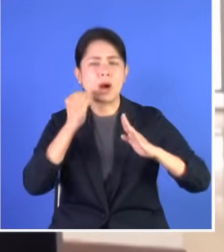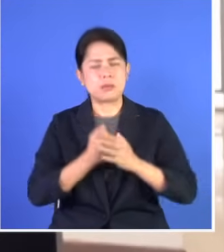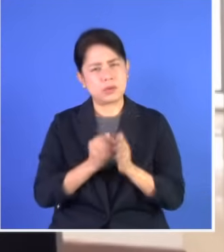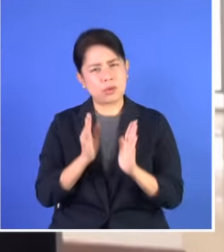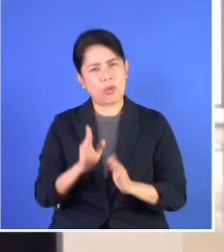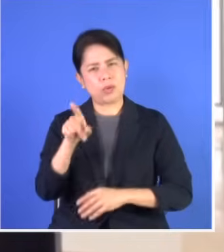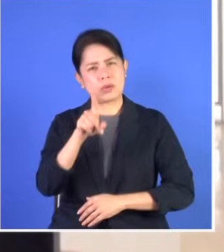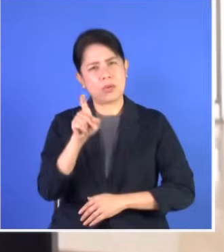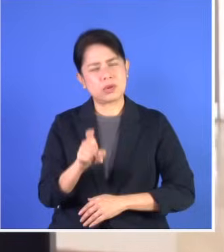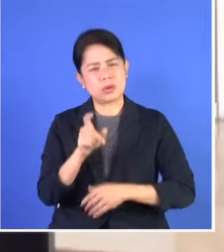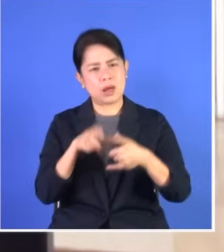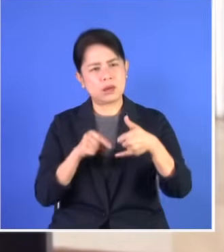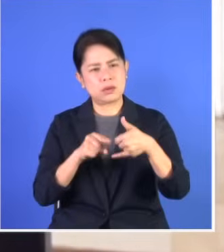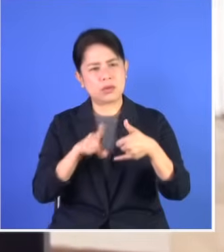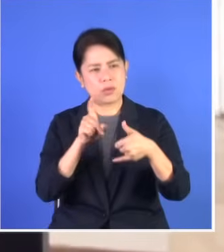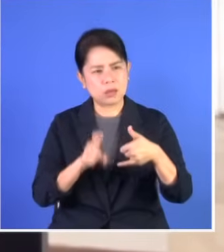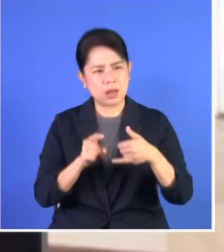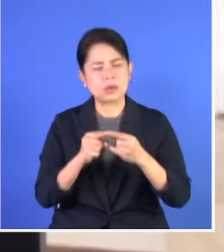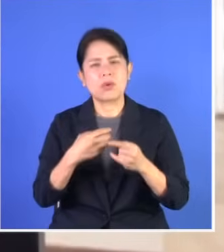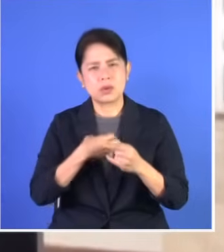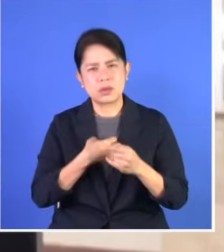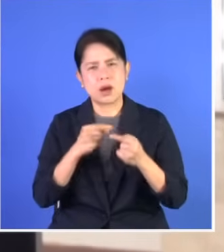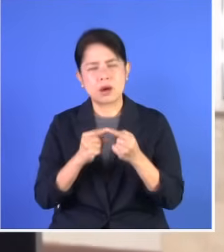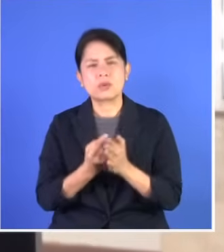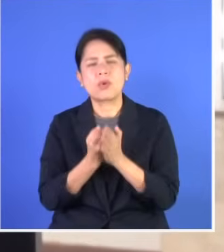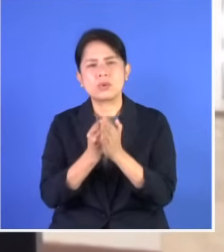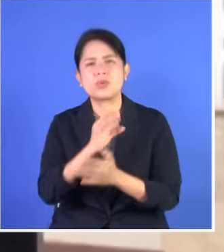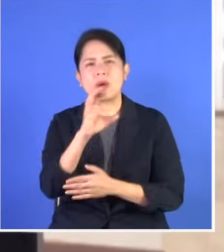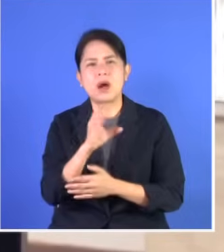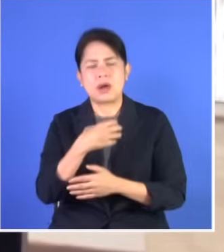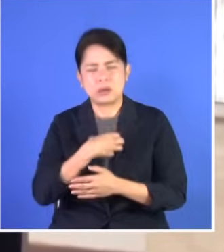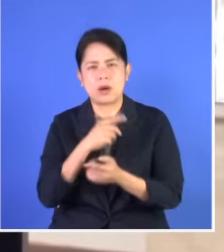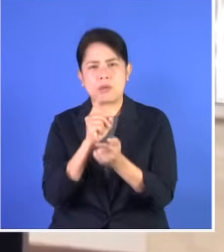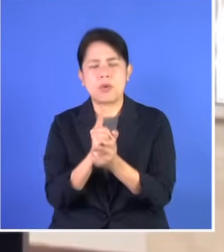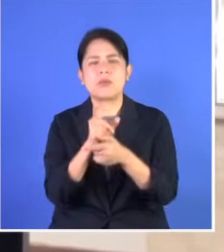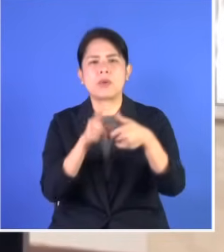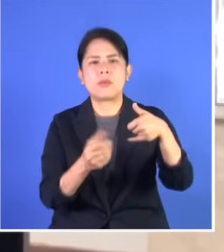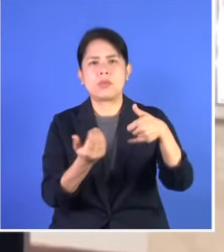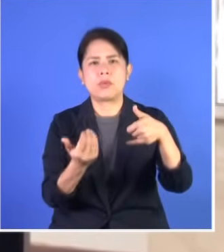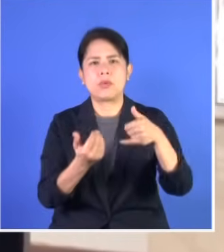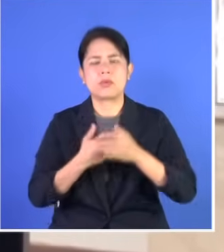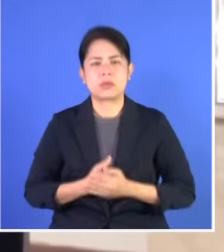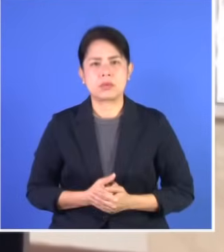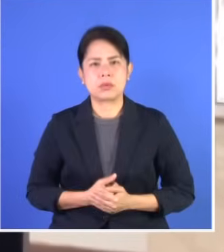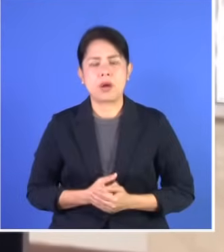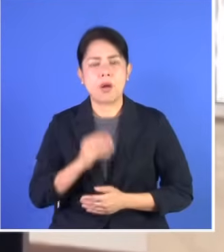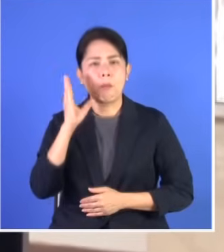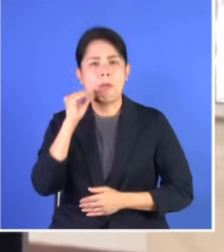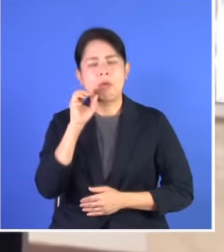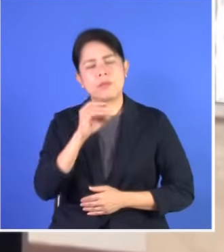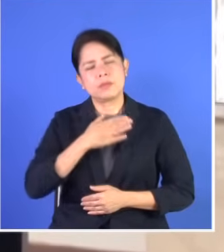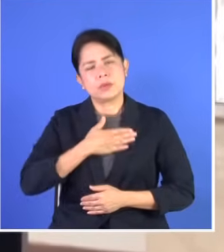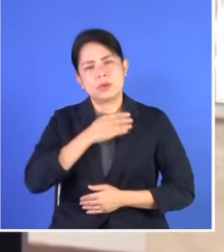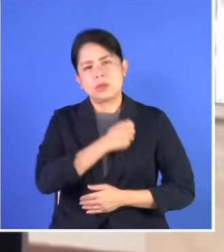กันหมดแล้วครับช่วยหาให้หน่อยครับผมอยากเจอลูกครับ นี่ผู้เป็นพ่อนะเสียใจนะครับร้องไ